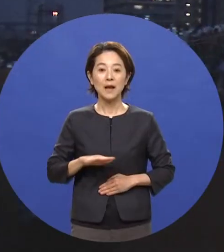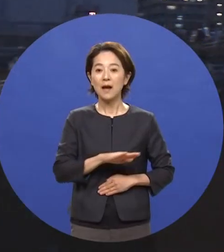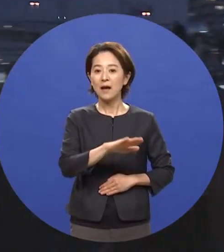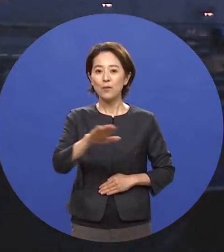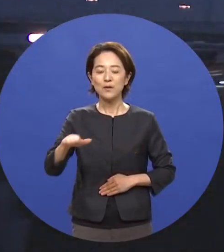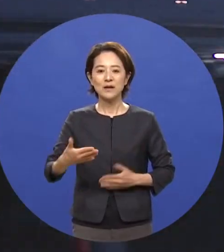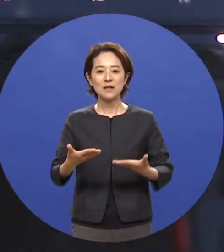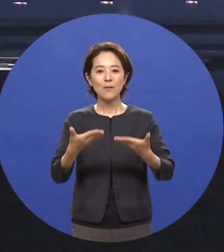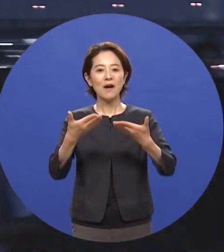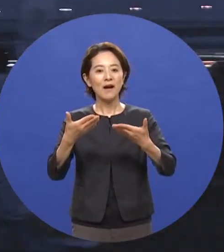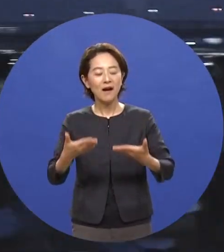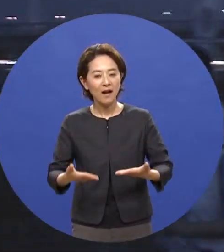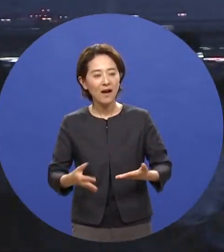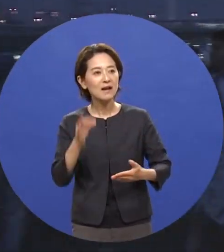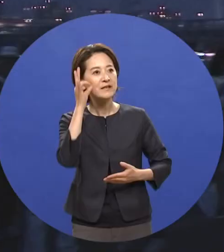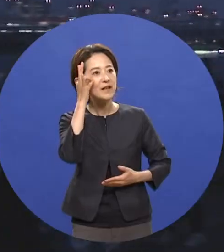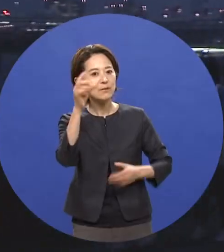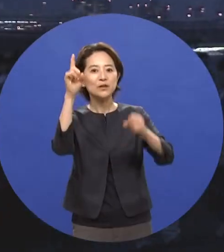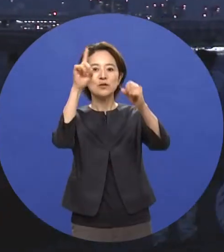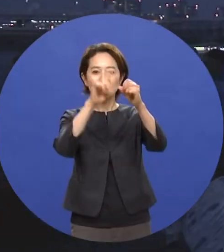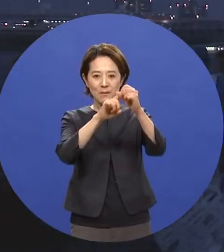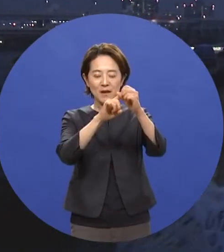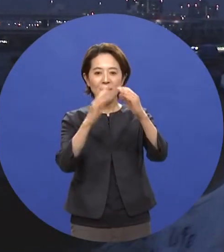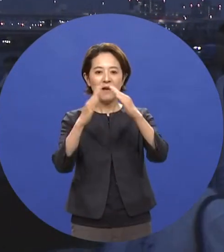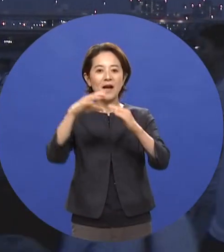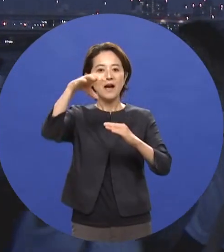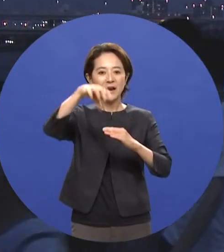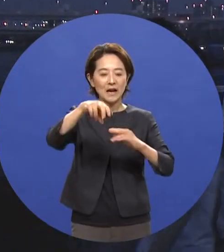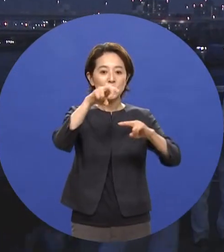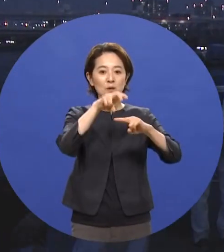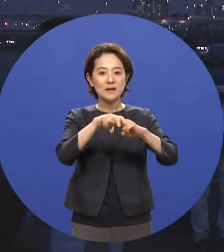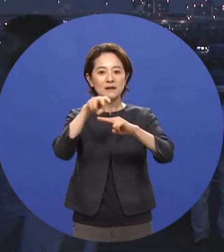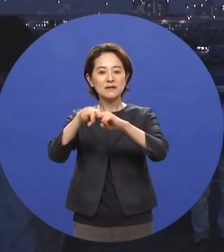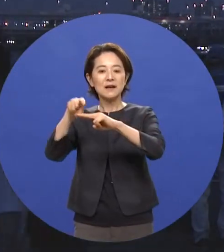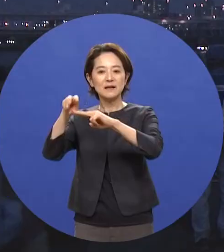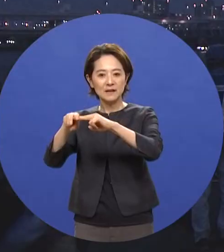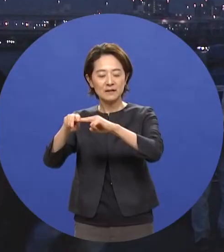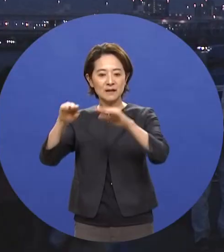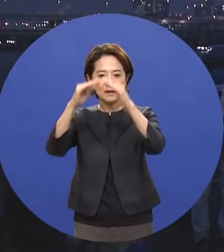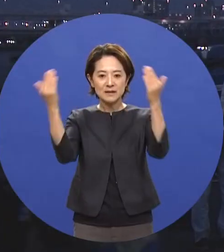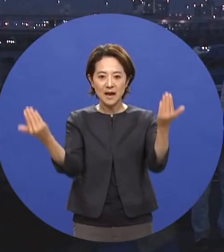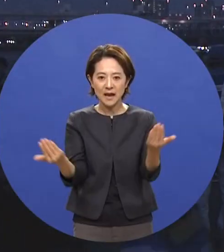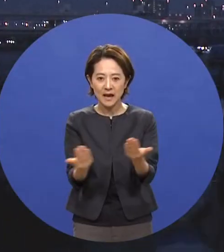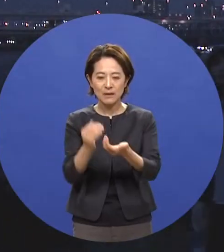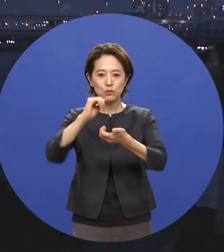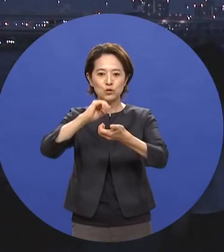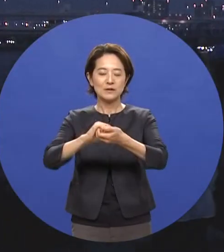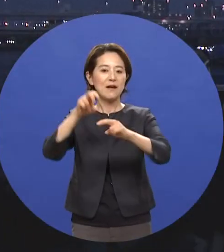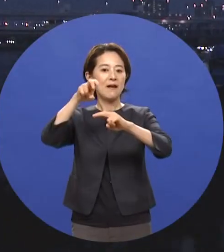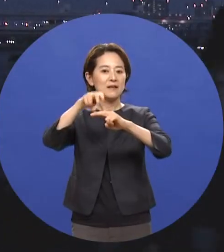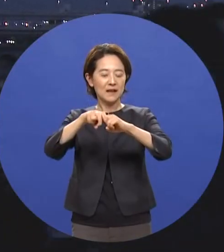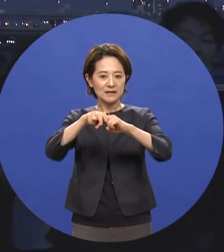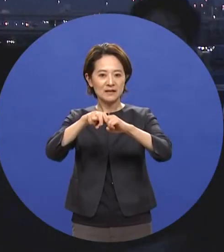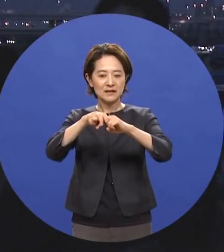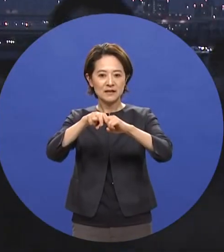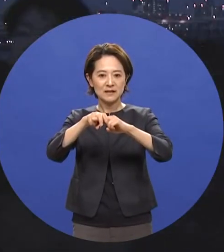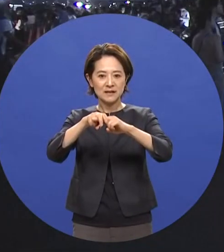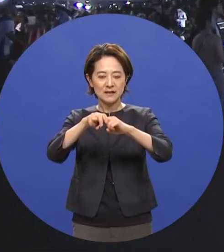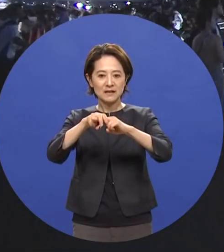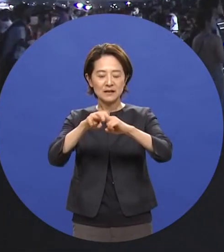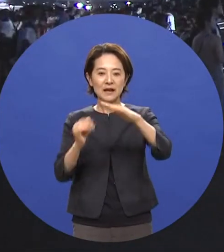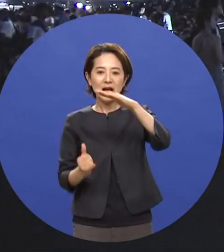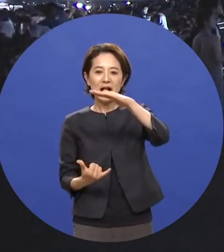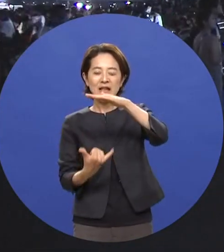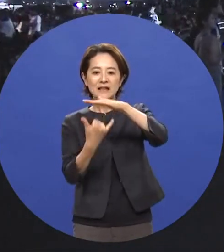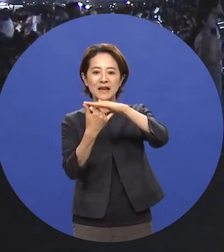今年は来場者の安全確保のため、会場内を全席指定の1万人に限定して